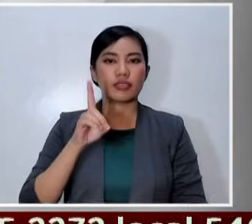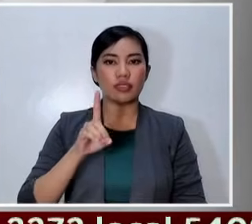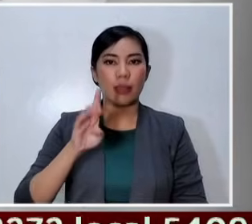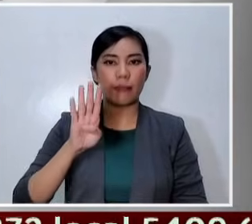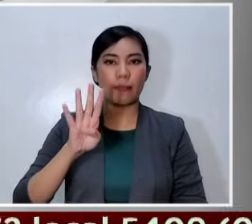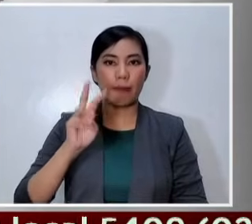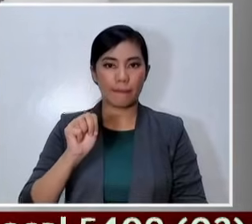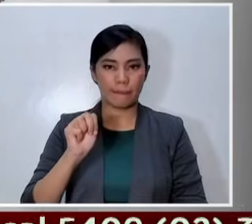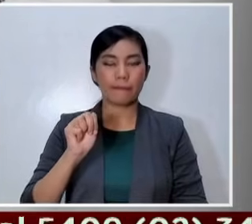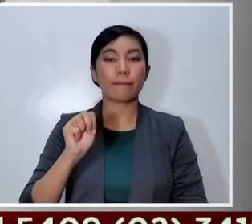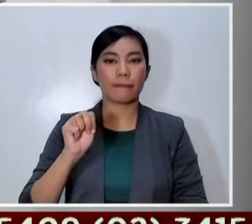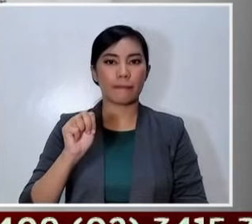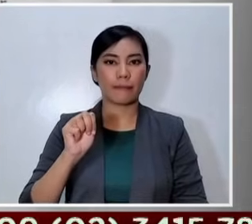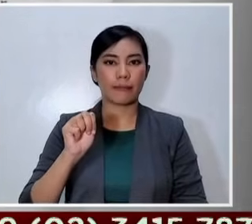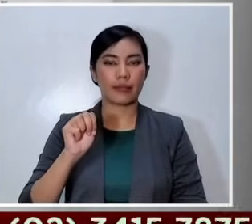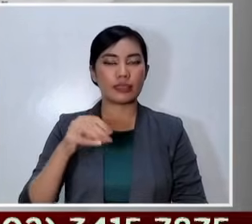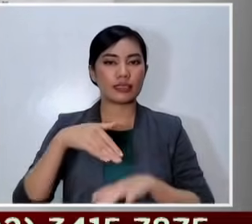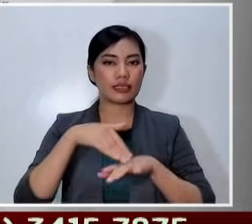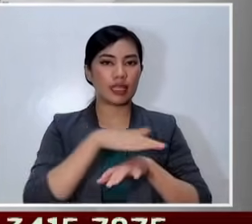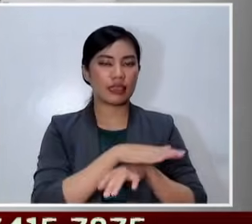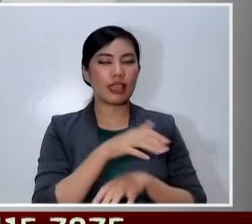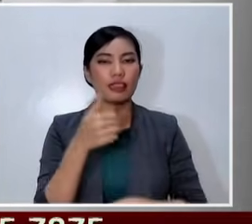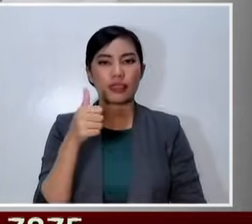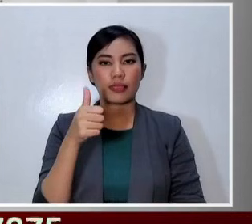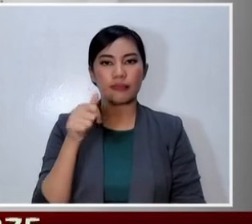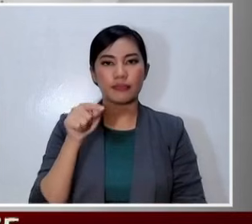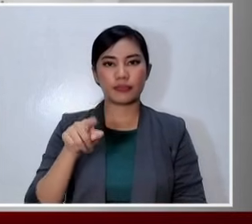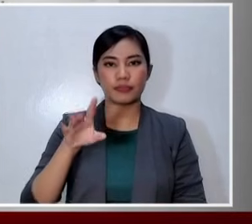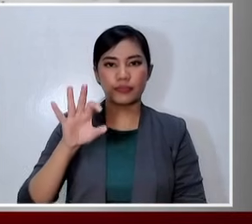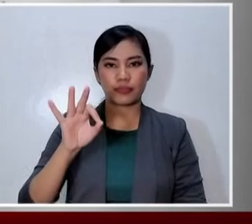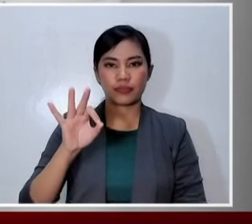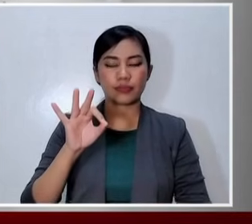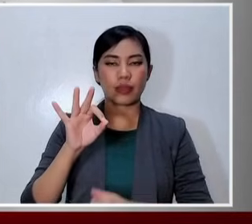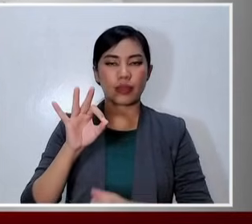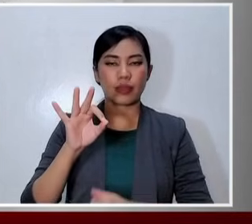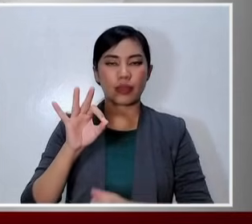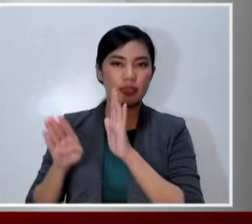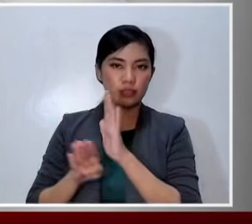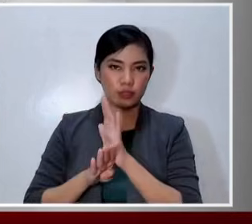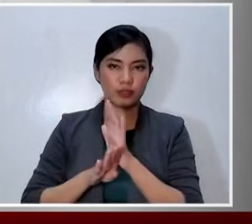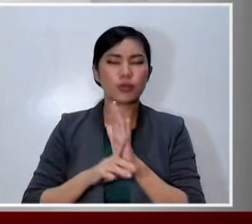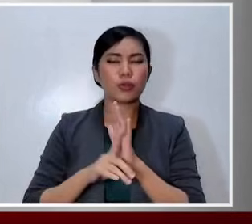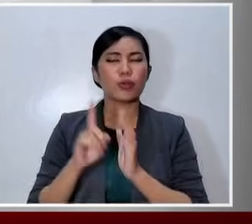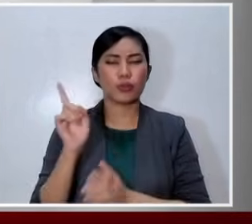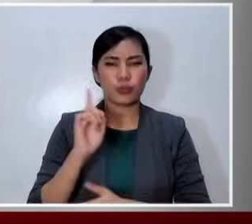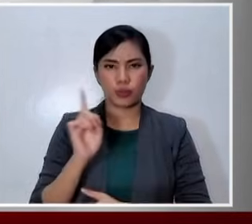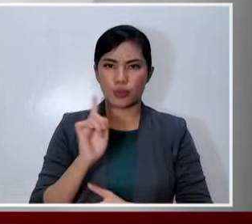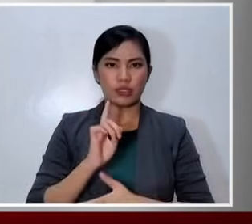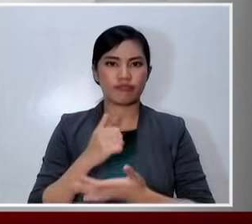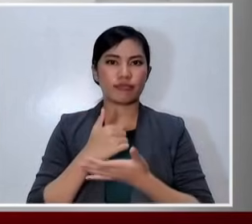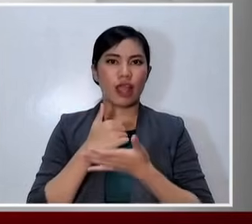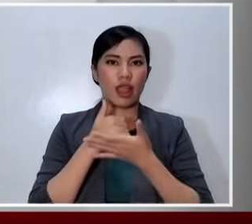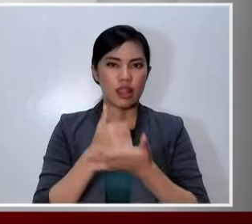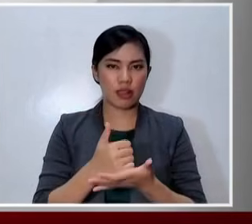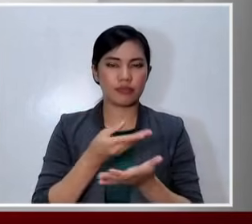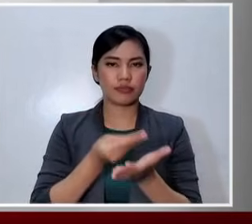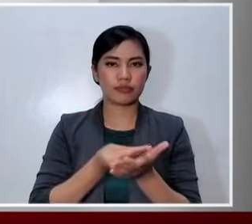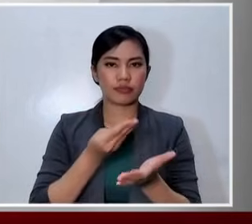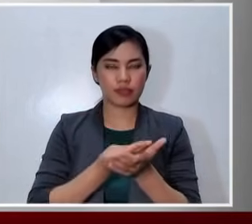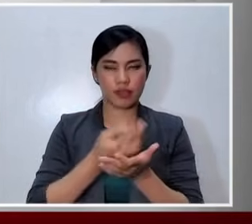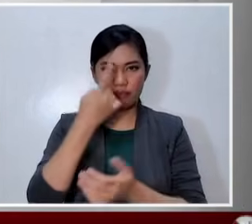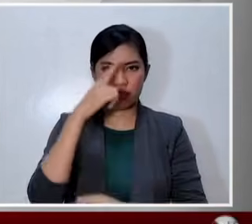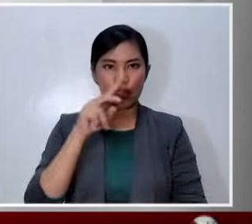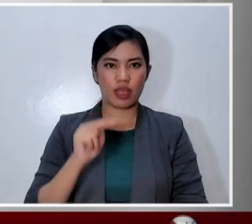halos 10.9 billion pesos na pondo para sa ayuda sa National Capital Region. Inaasahang maibibigay ito